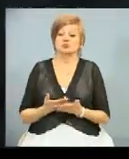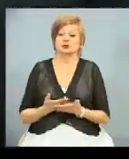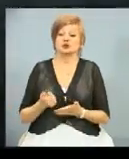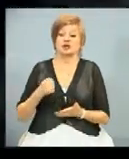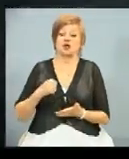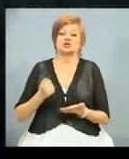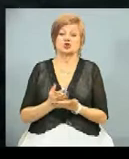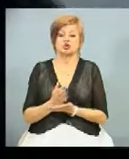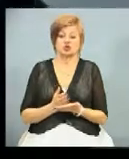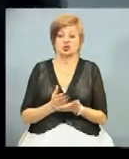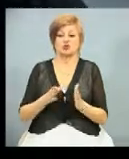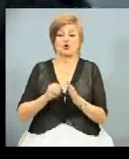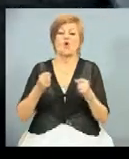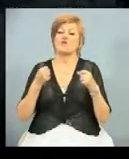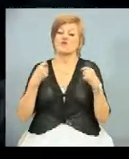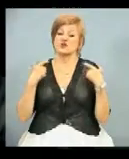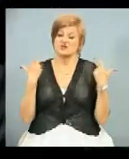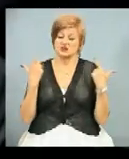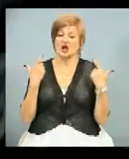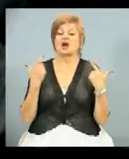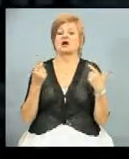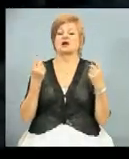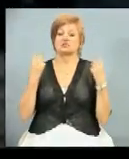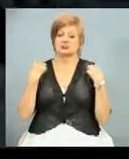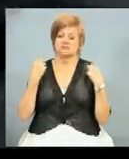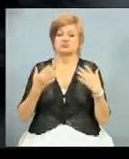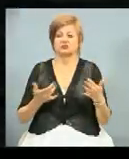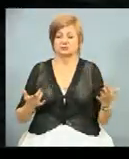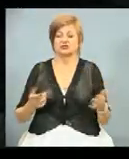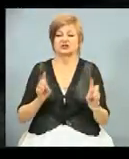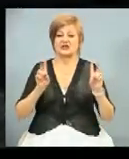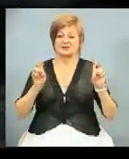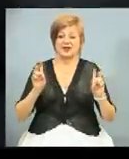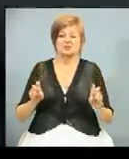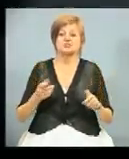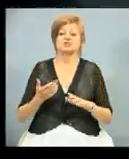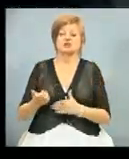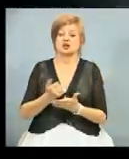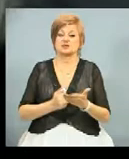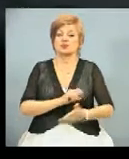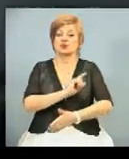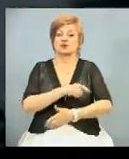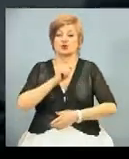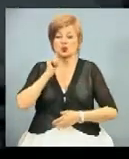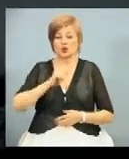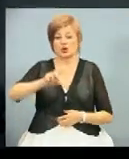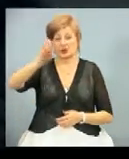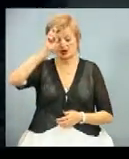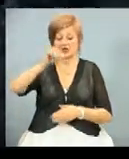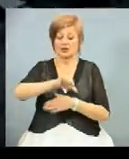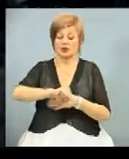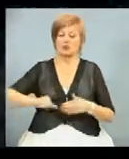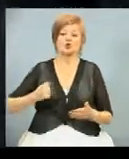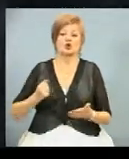держави належать особи офіцерського складу, прапорщики, мічмани, військовослужбовці Збройних сил України, Державної прикордонної